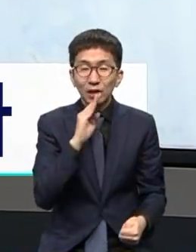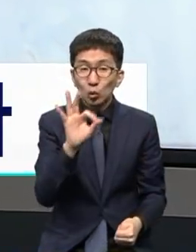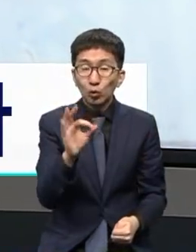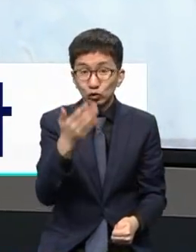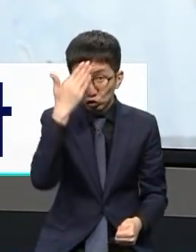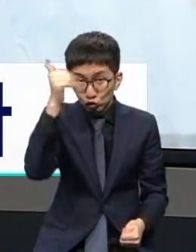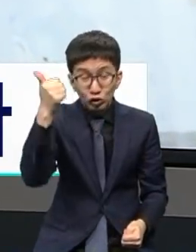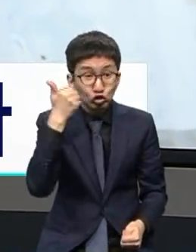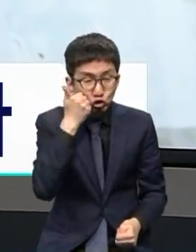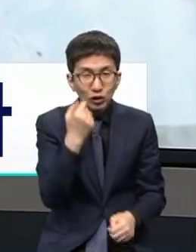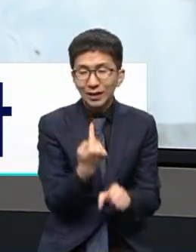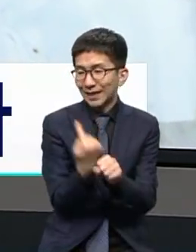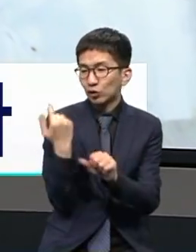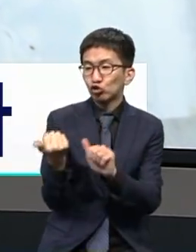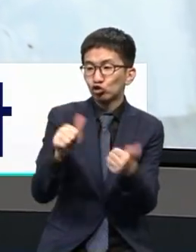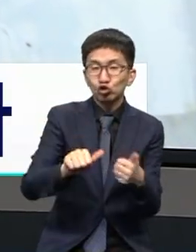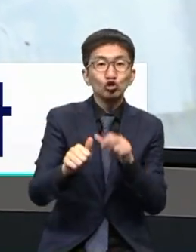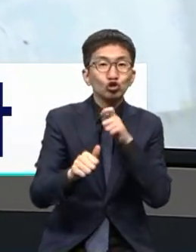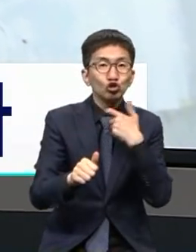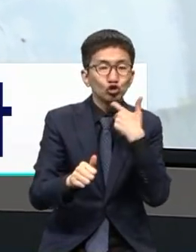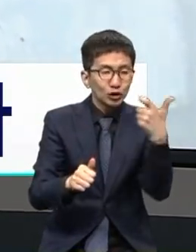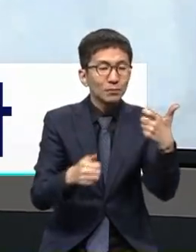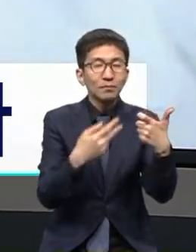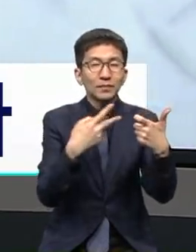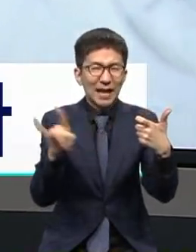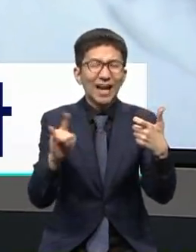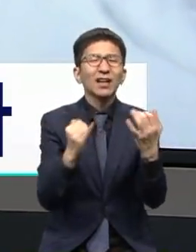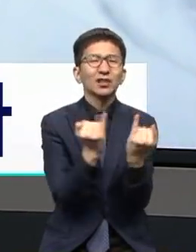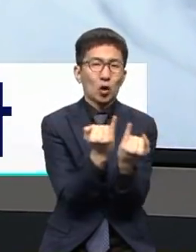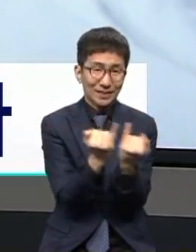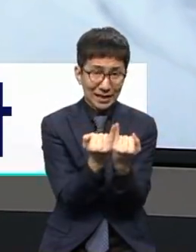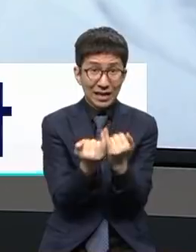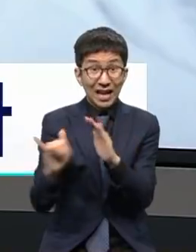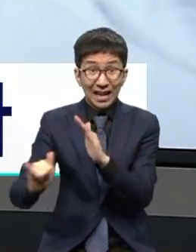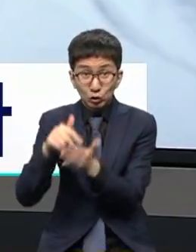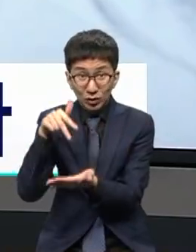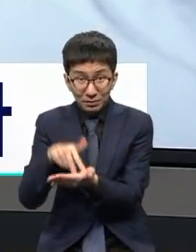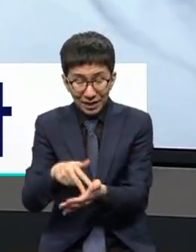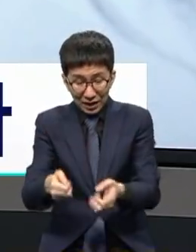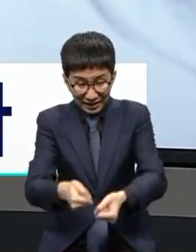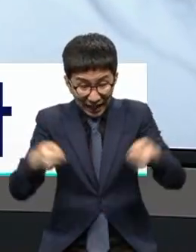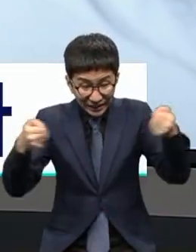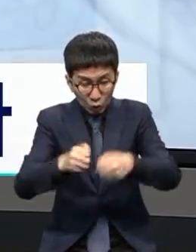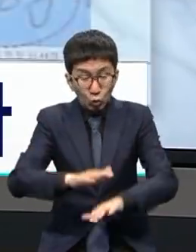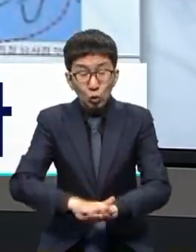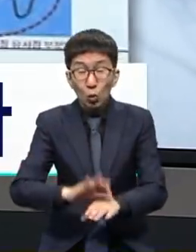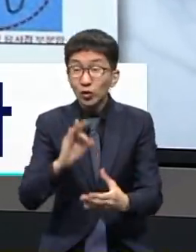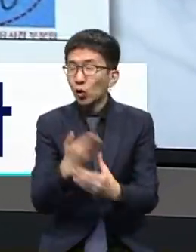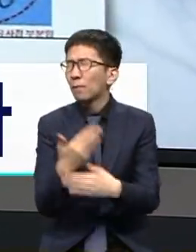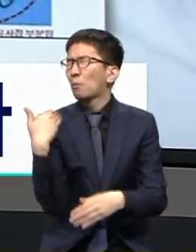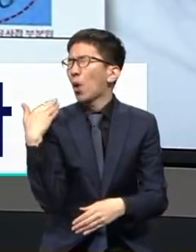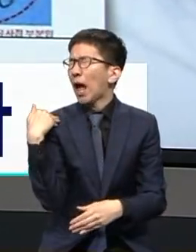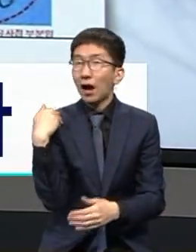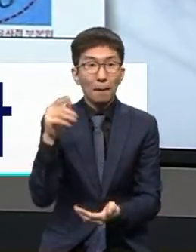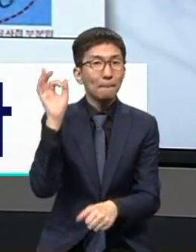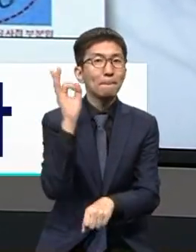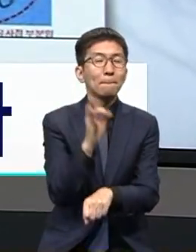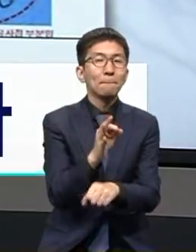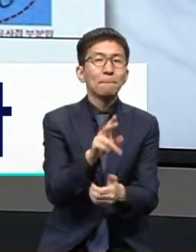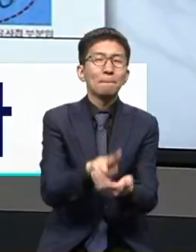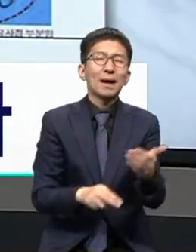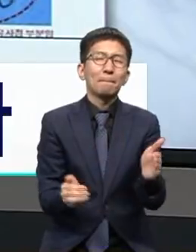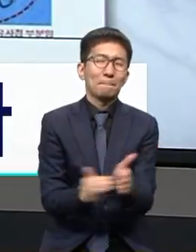주위는 지난해 숨진 60대 여성 으로 유족들이 냉장고에 둔 현금을 알지 못하고 처분 했던 걸로